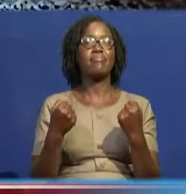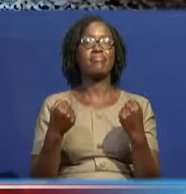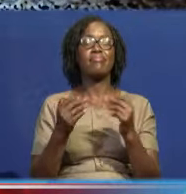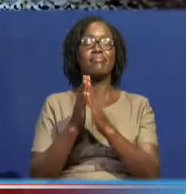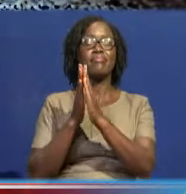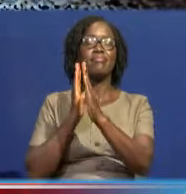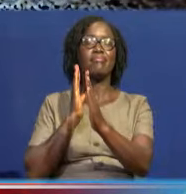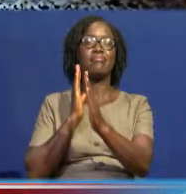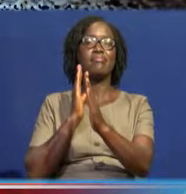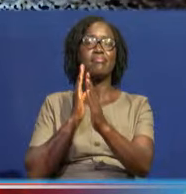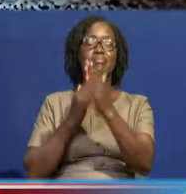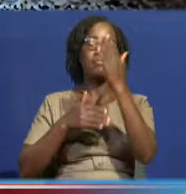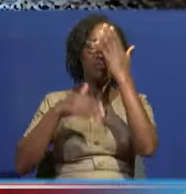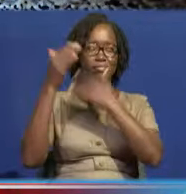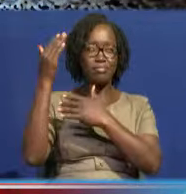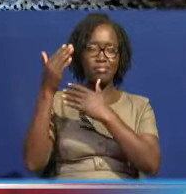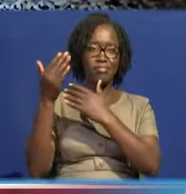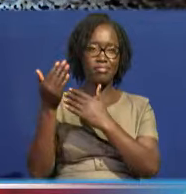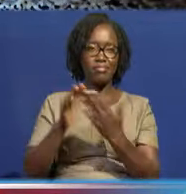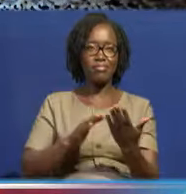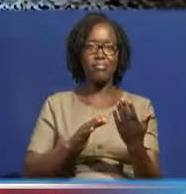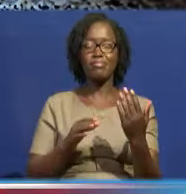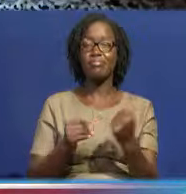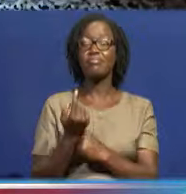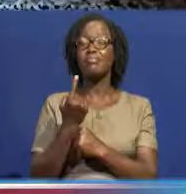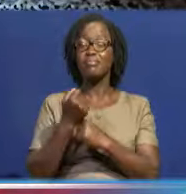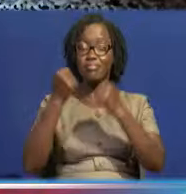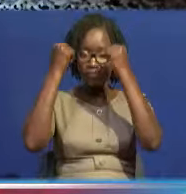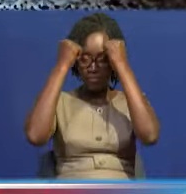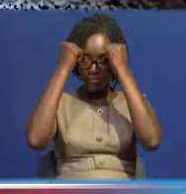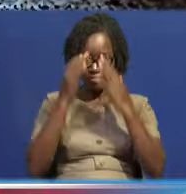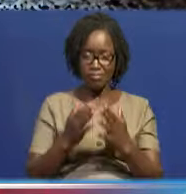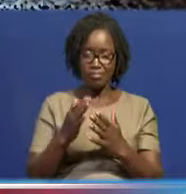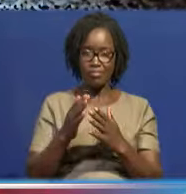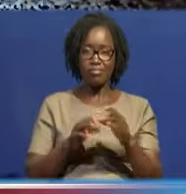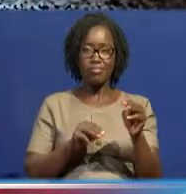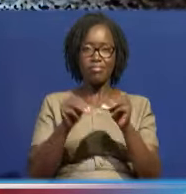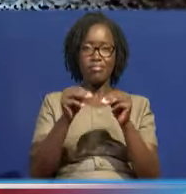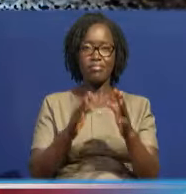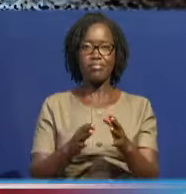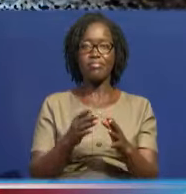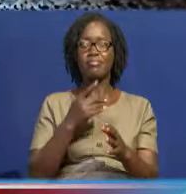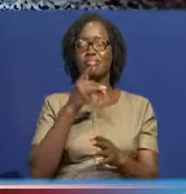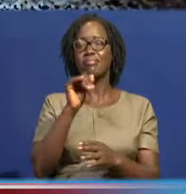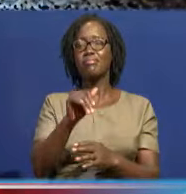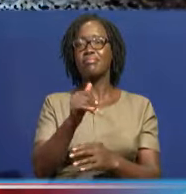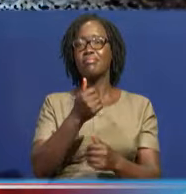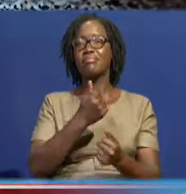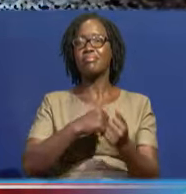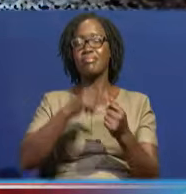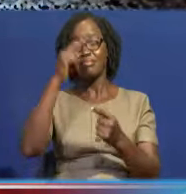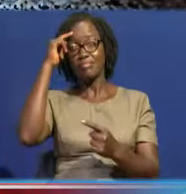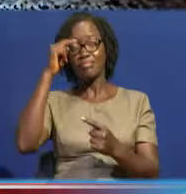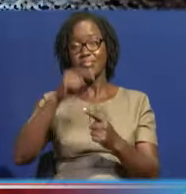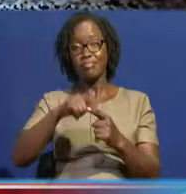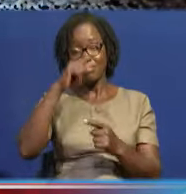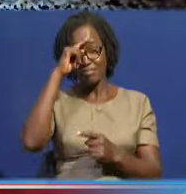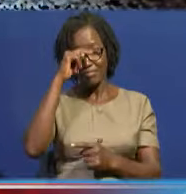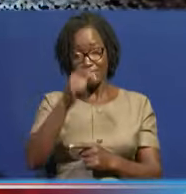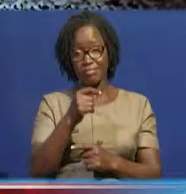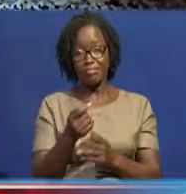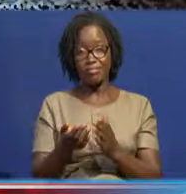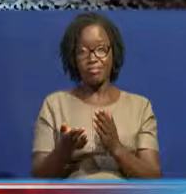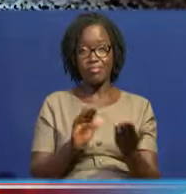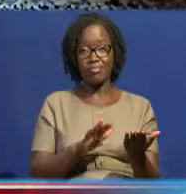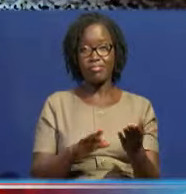basi la chuo hicho na kusababisha kifo cha wanafunzi 11. Wasimamizi wa chuo hicho kikuu wanasema hatua hiyo ni kwa heshima ya marehemu.